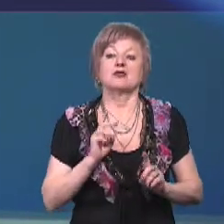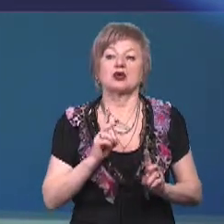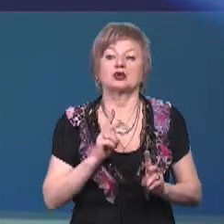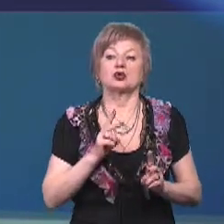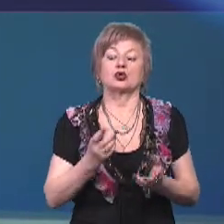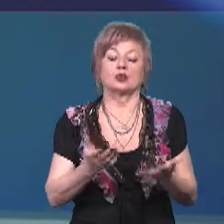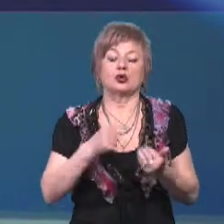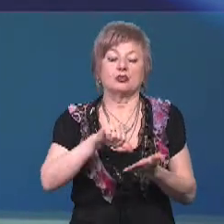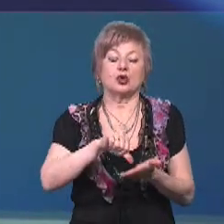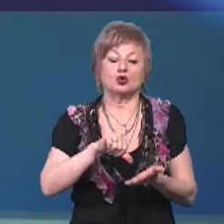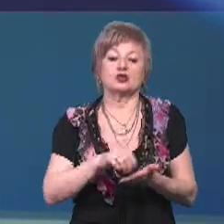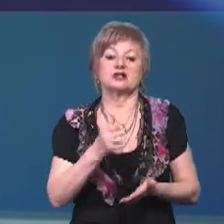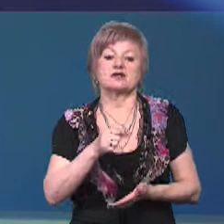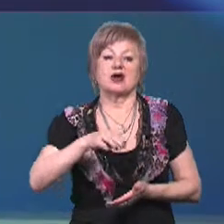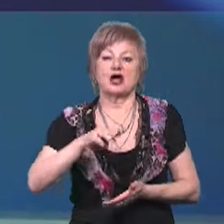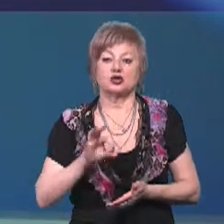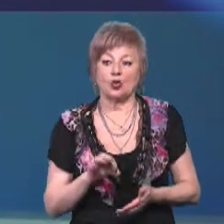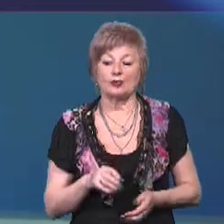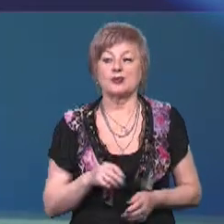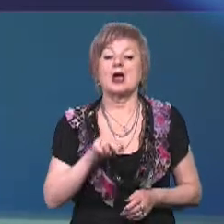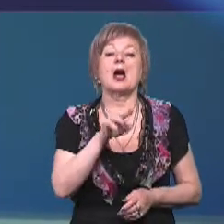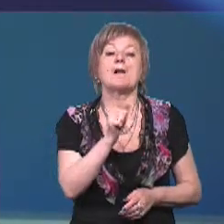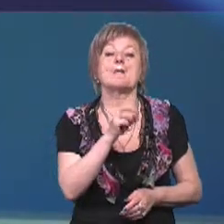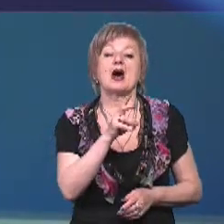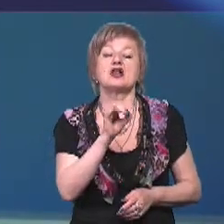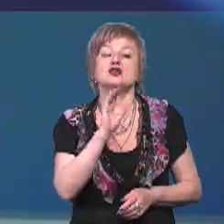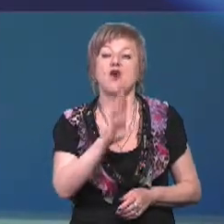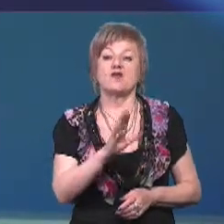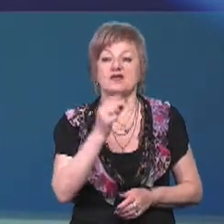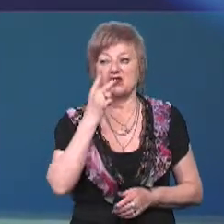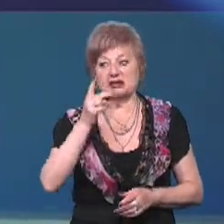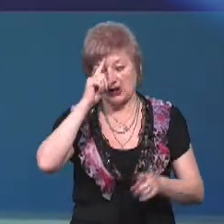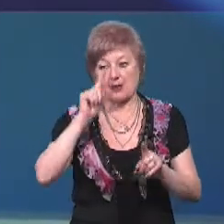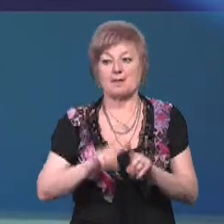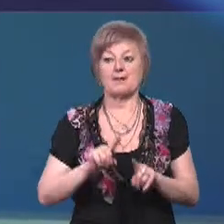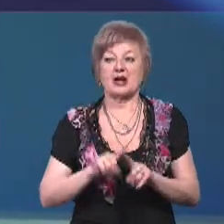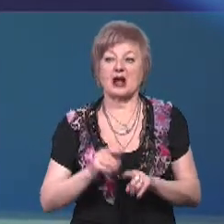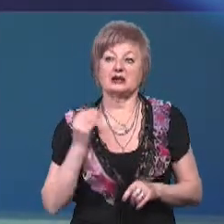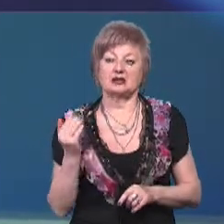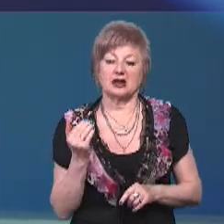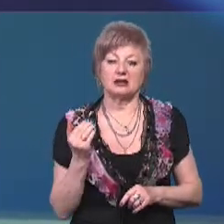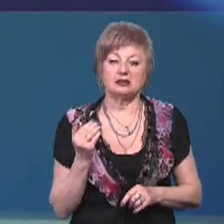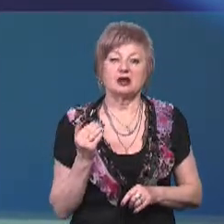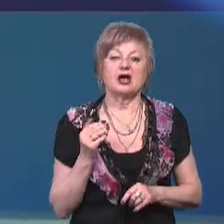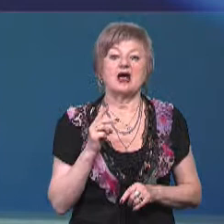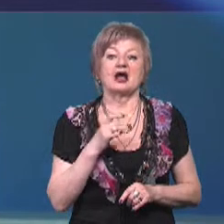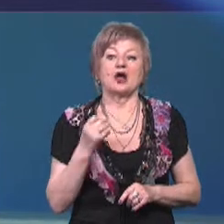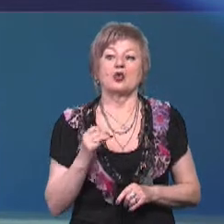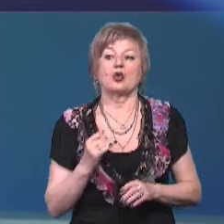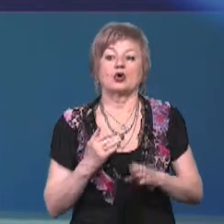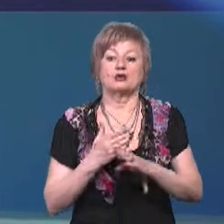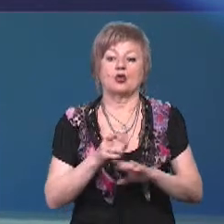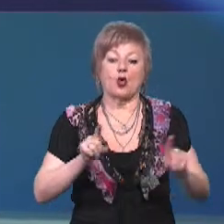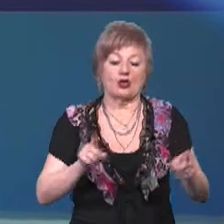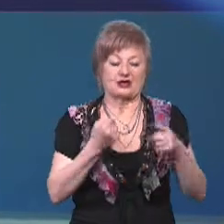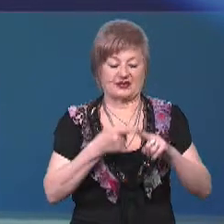так званій антитерористичній операції, Євген Панов, ви мали змогу бачити його брата Ігоря Котелянця, який був